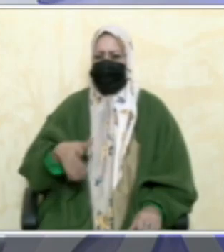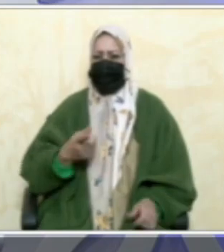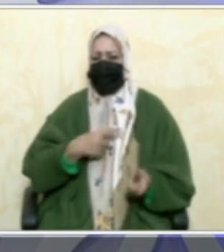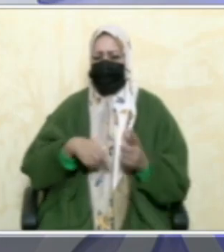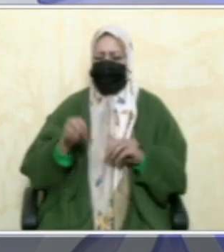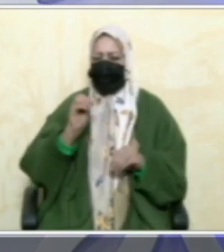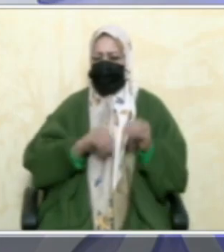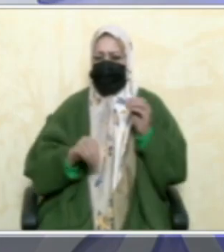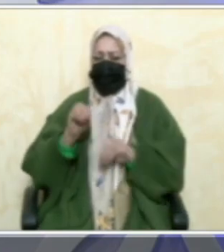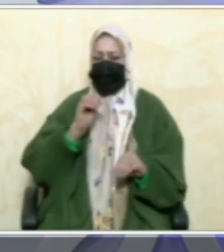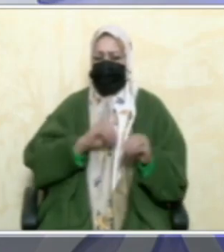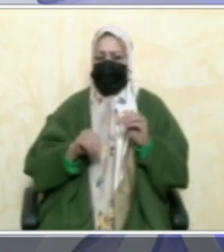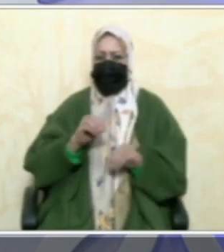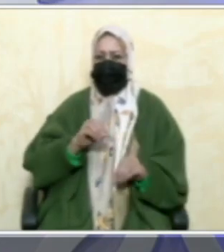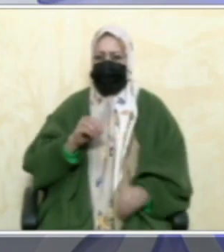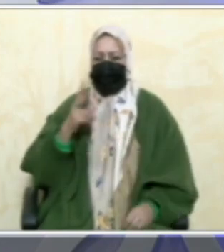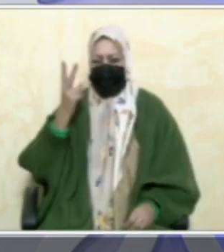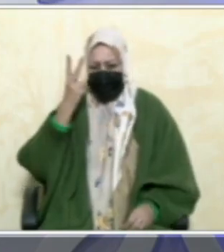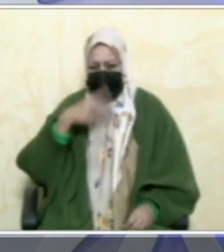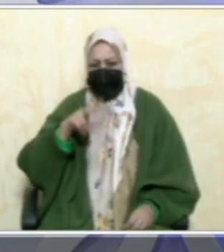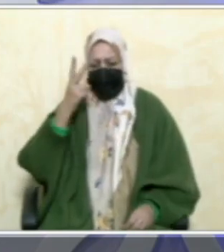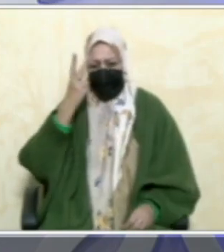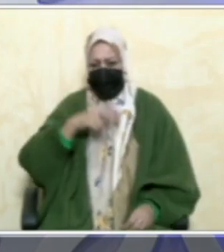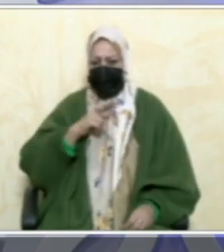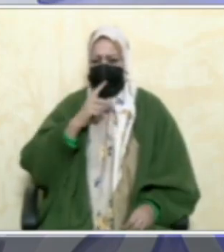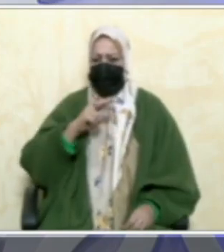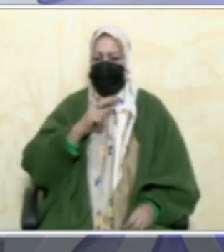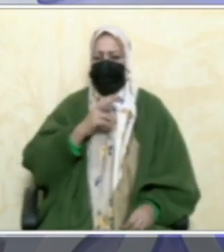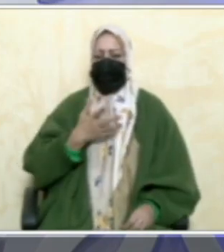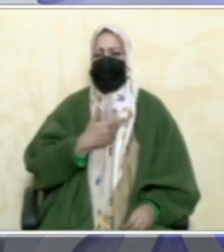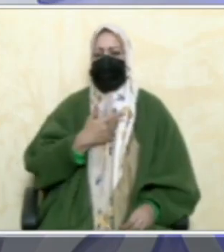كلمة ومرة كلمة، يتشربها الطفل بعد ذلك